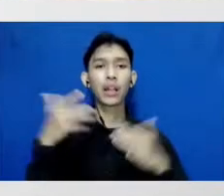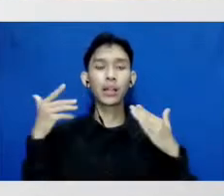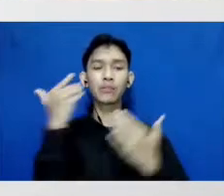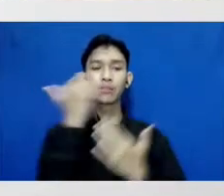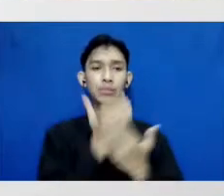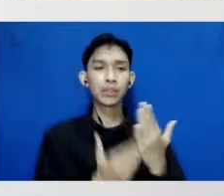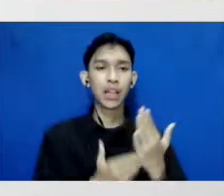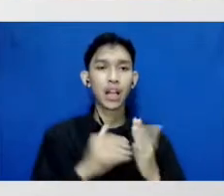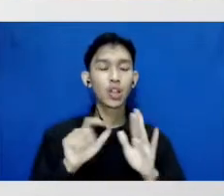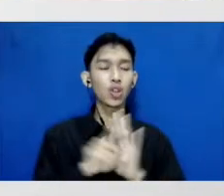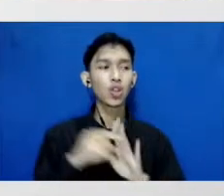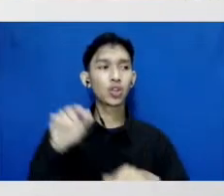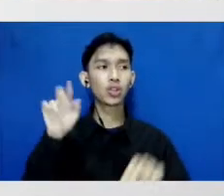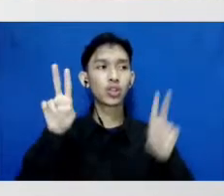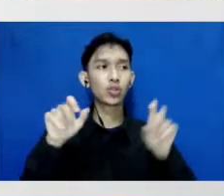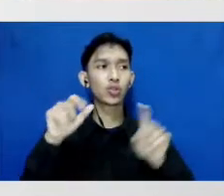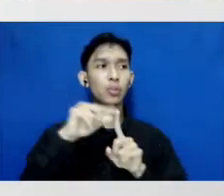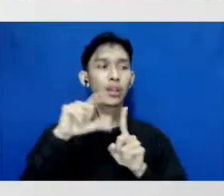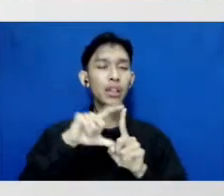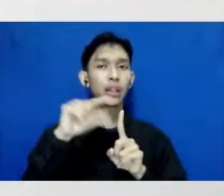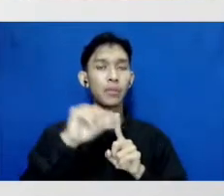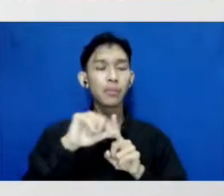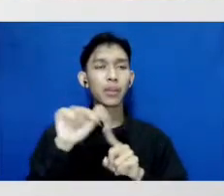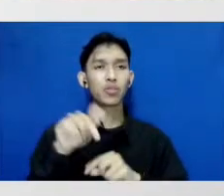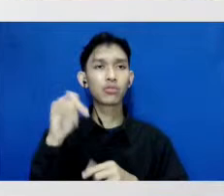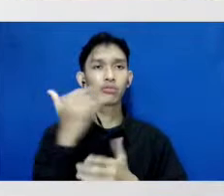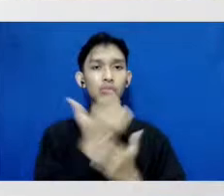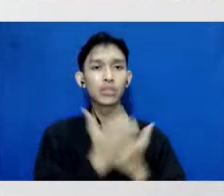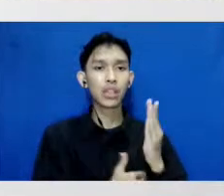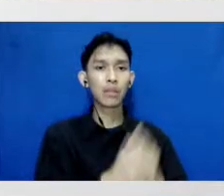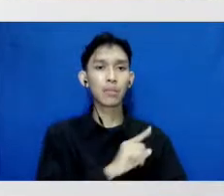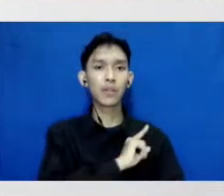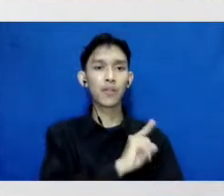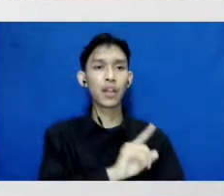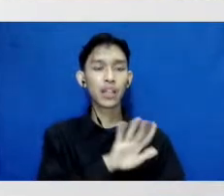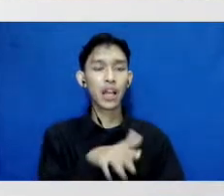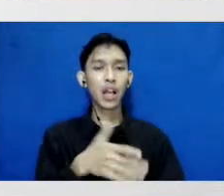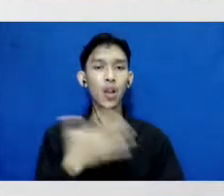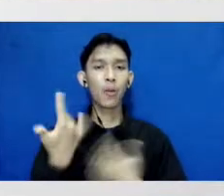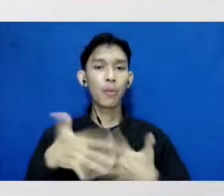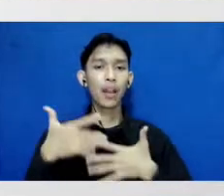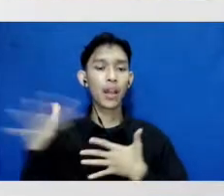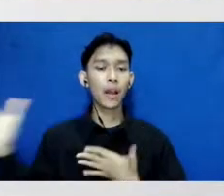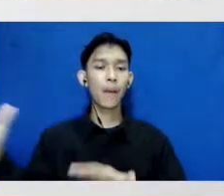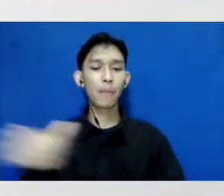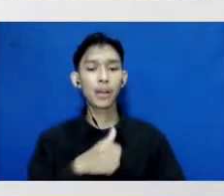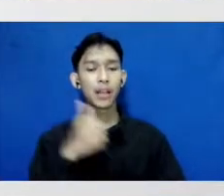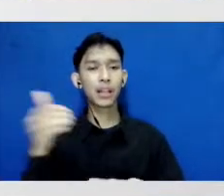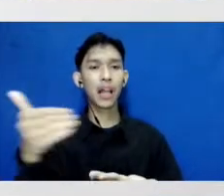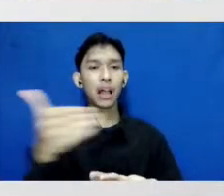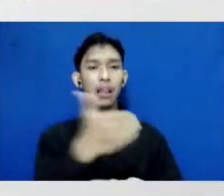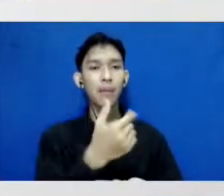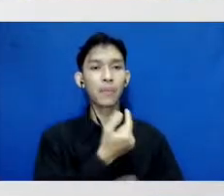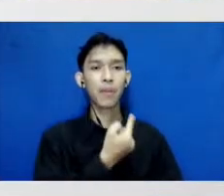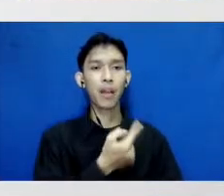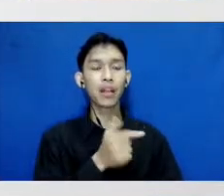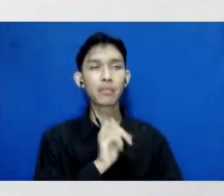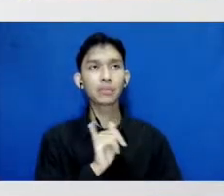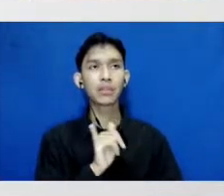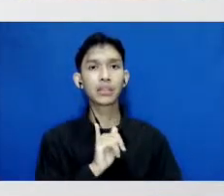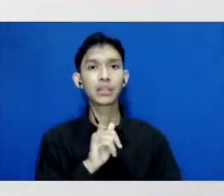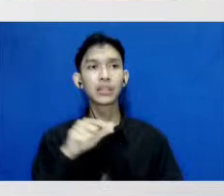isu PDP adalah kebijakan privasi dan praktik pengambilan data pribadi yang dilakukan misalnya oleh